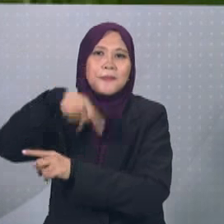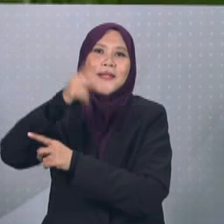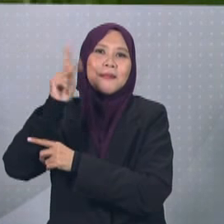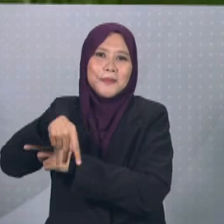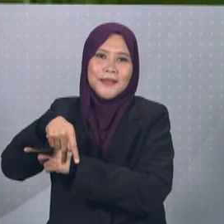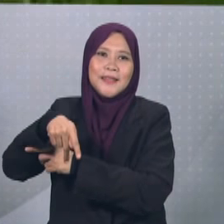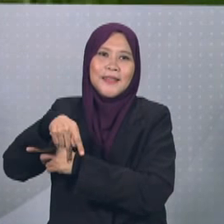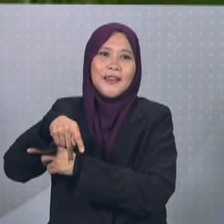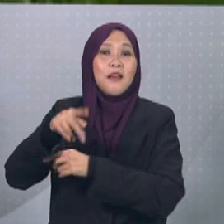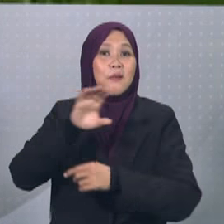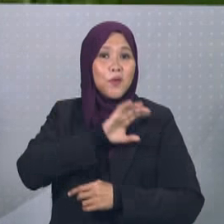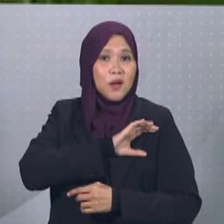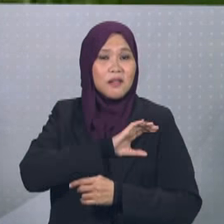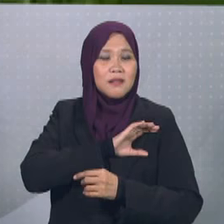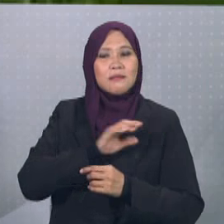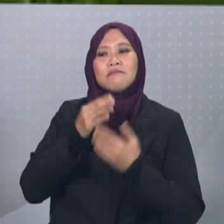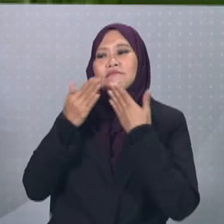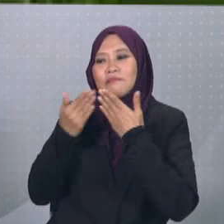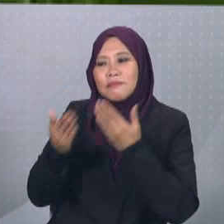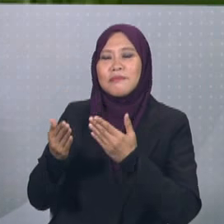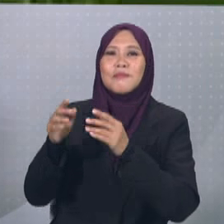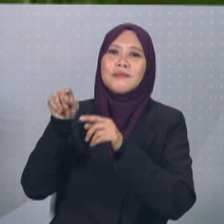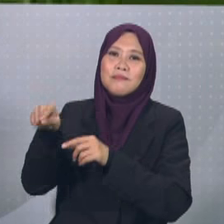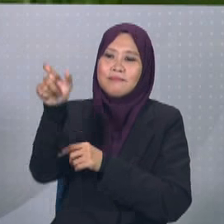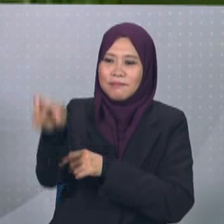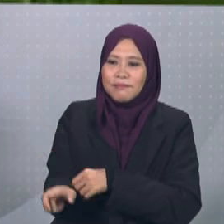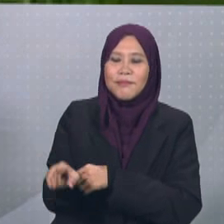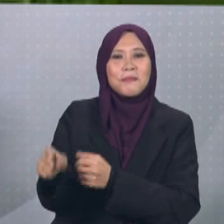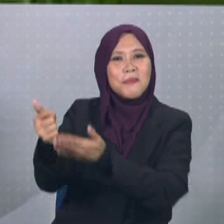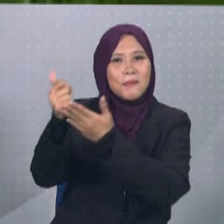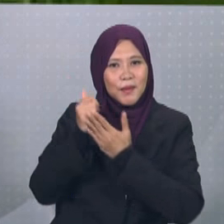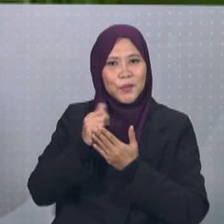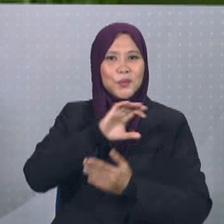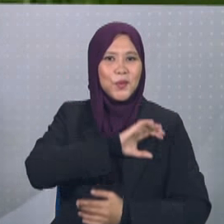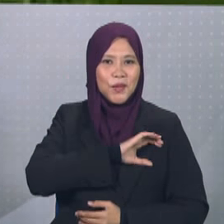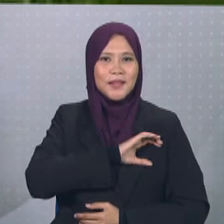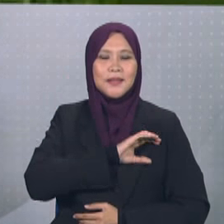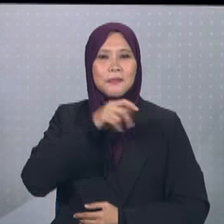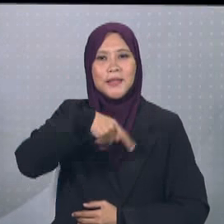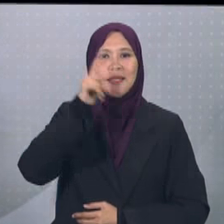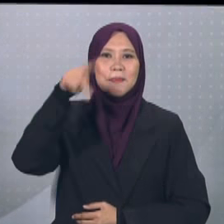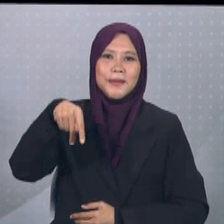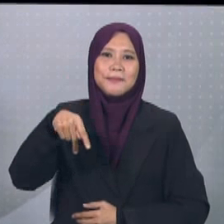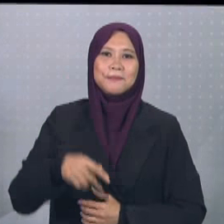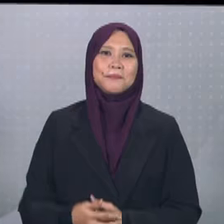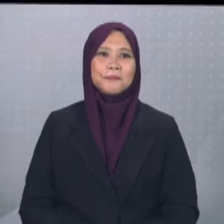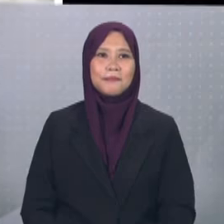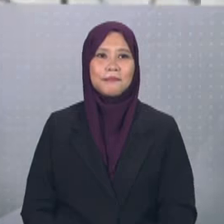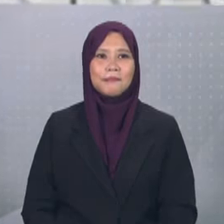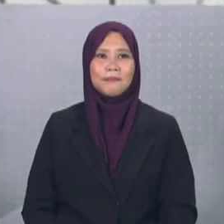pergerakan PKP. Polis turut berterima kasih kepada Muhammad Urabil kerana turut membantu dalam penguatkuasaan PKP.